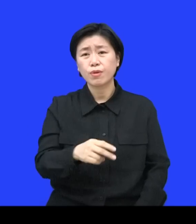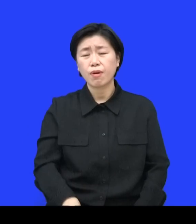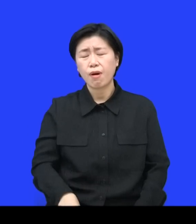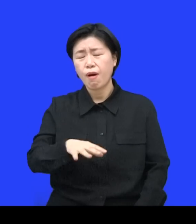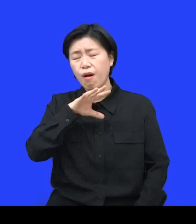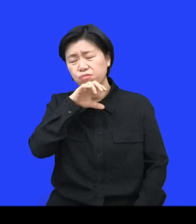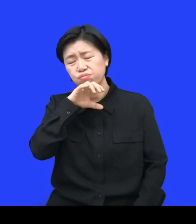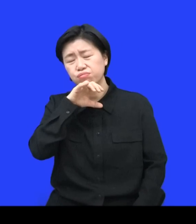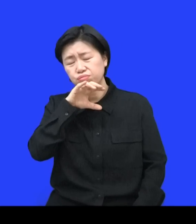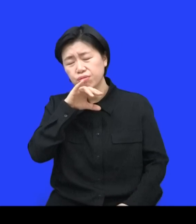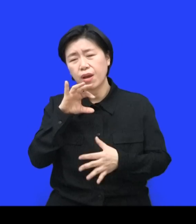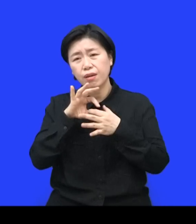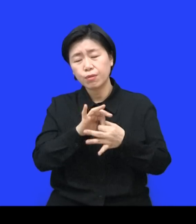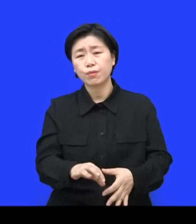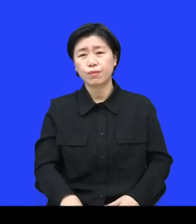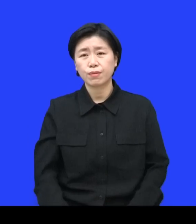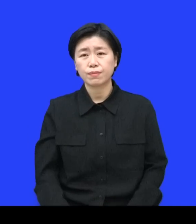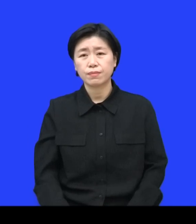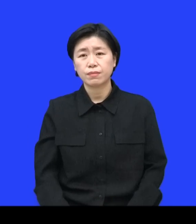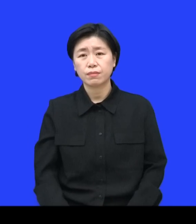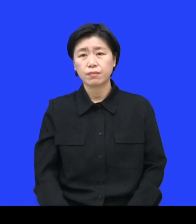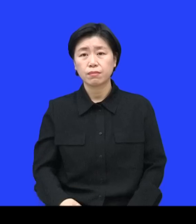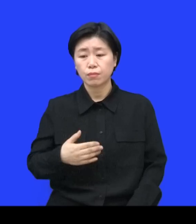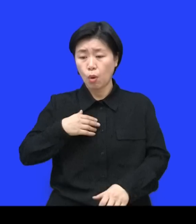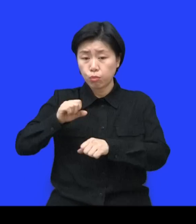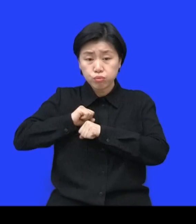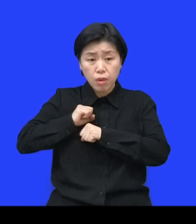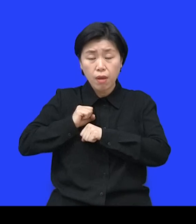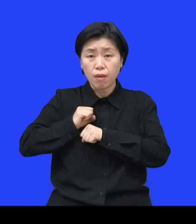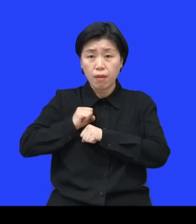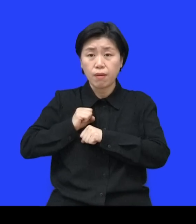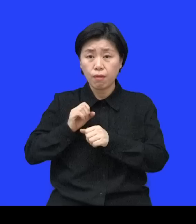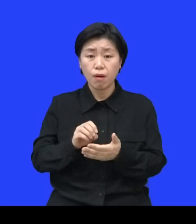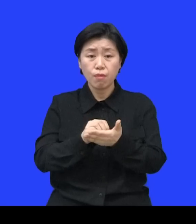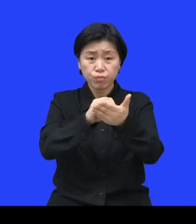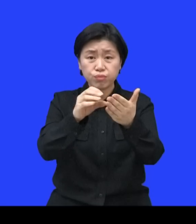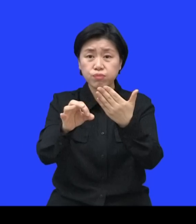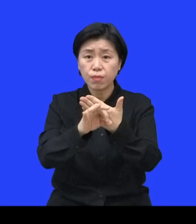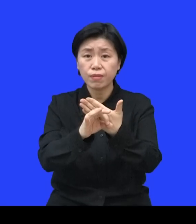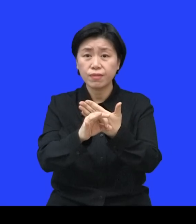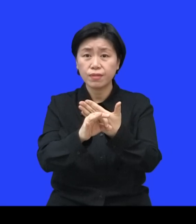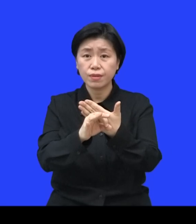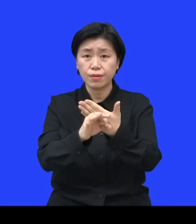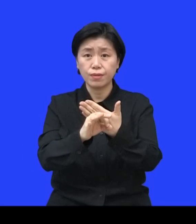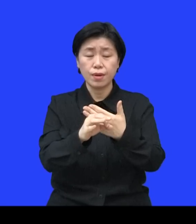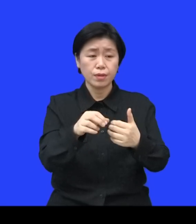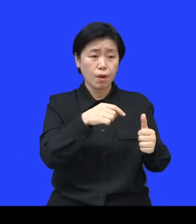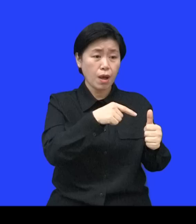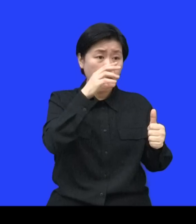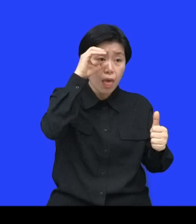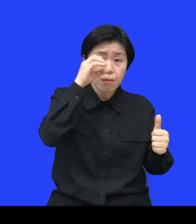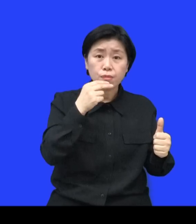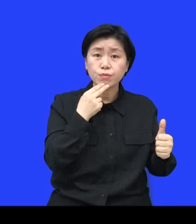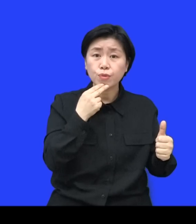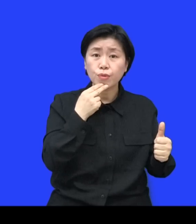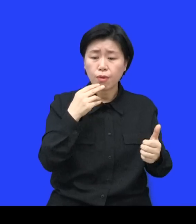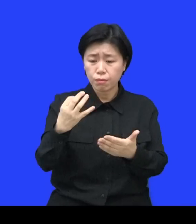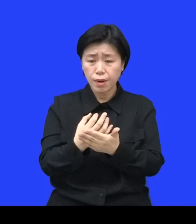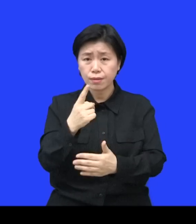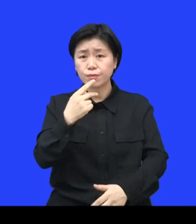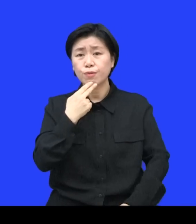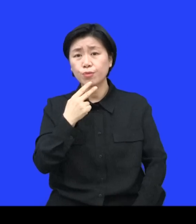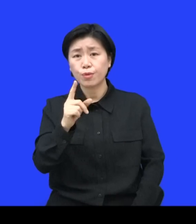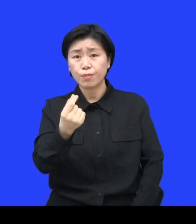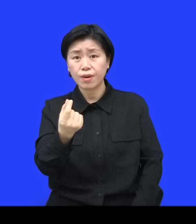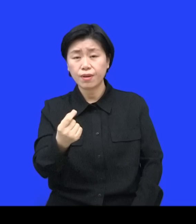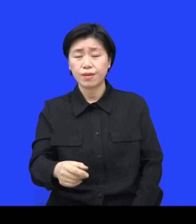거예요. 뭐씨 입대하면 급여도 없잖아 이제 뭐 이제 뭐 씨고 욕하시는 편집을. 이게 뭡니까?